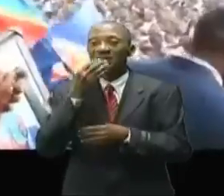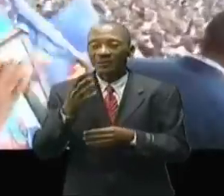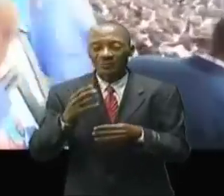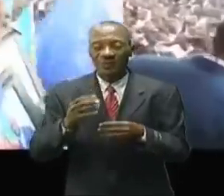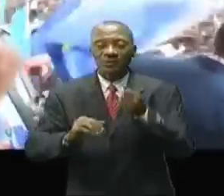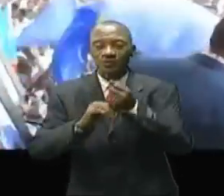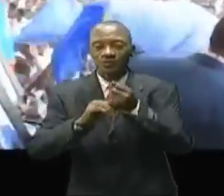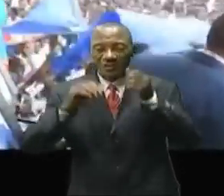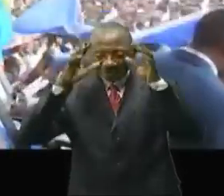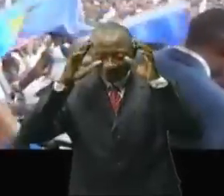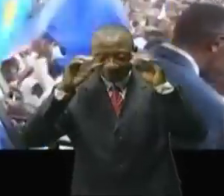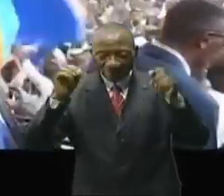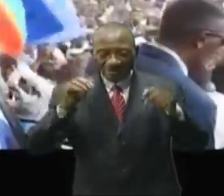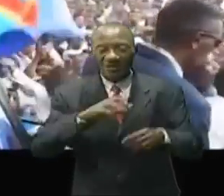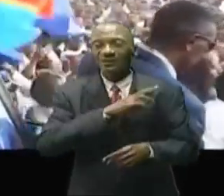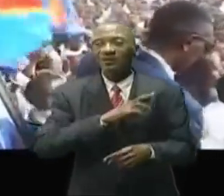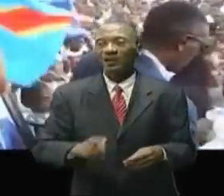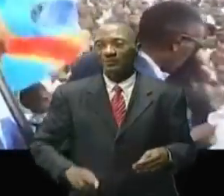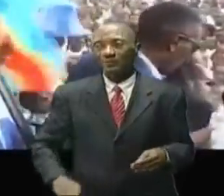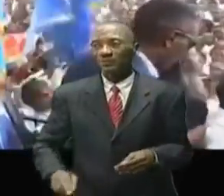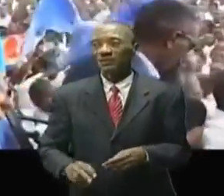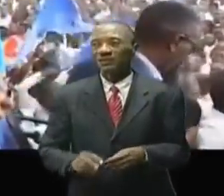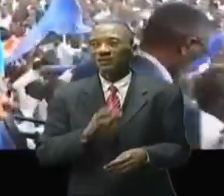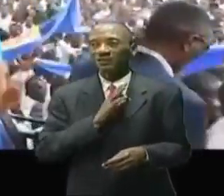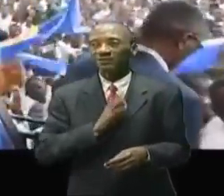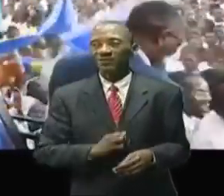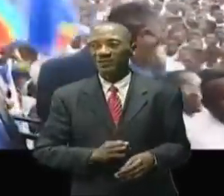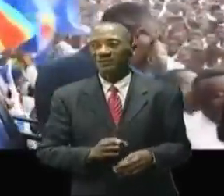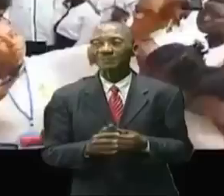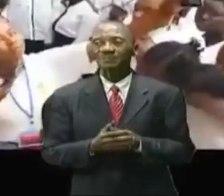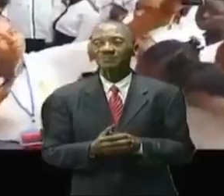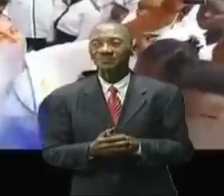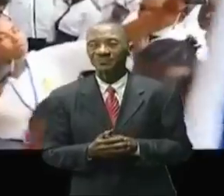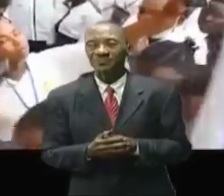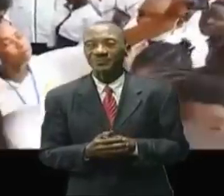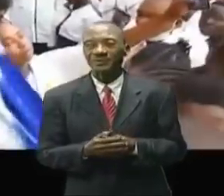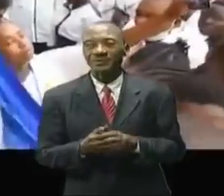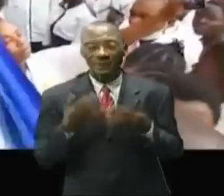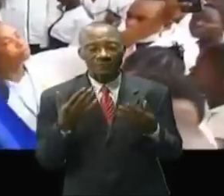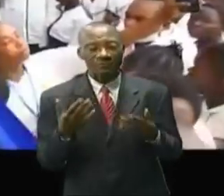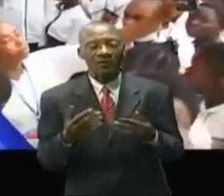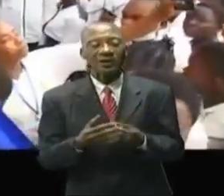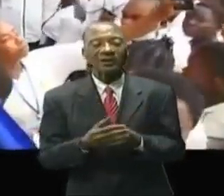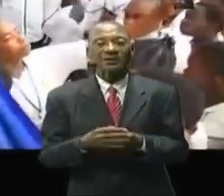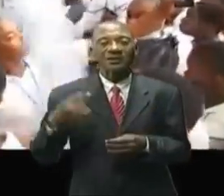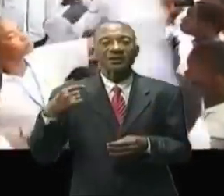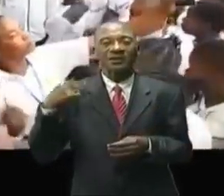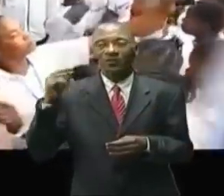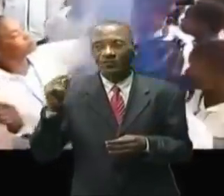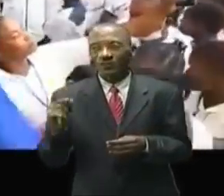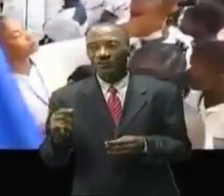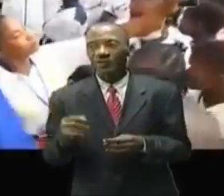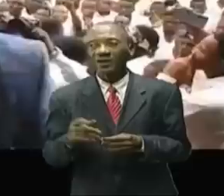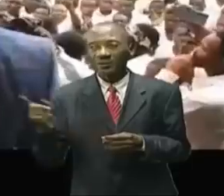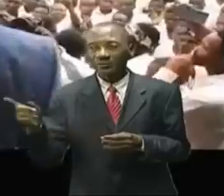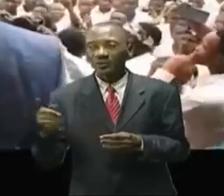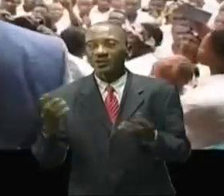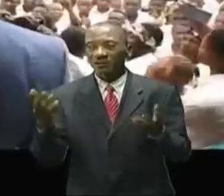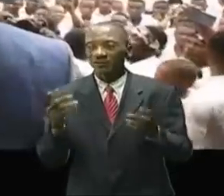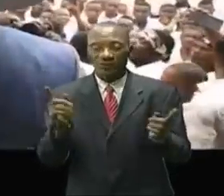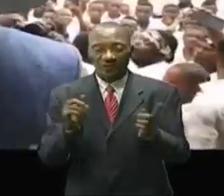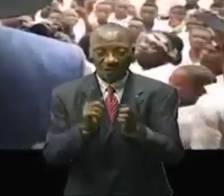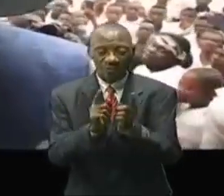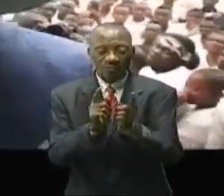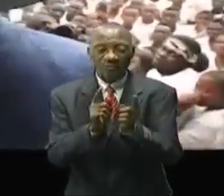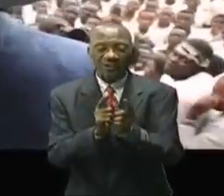Et surtout, éviter d'être instrumentalisé, renchérir le chef de l'exécutif provincial. L'occasion faisant les larrons, Christophe Bastien Nanga rappelle à